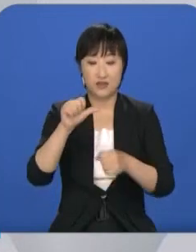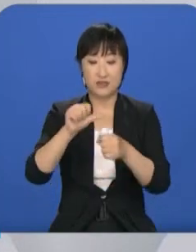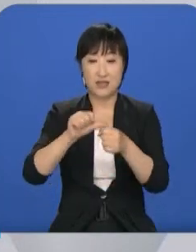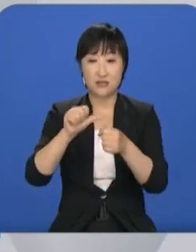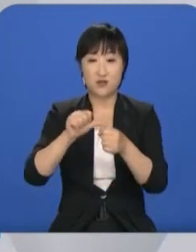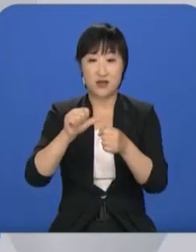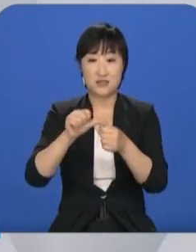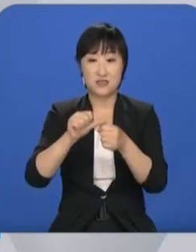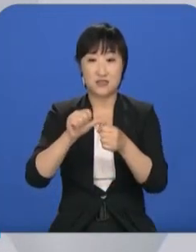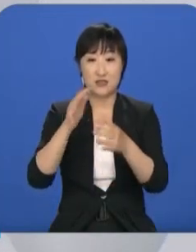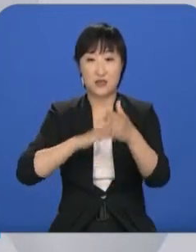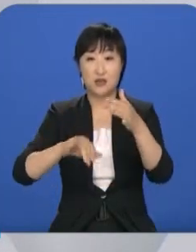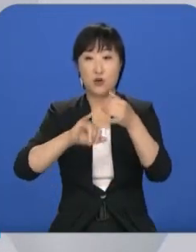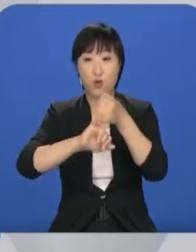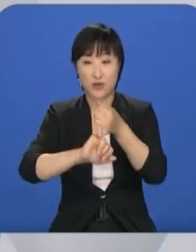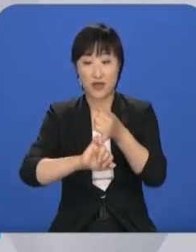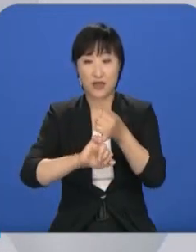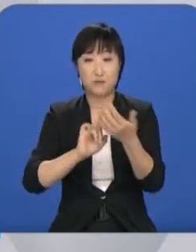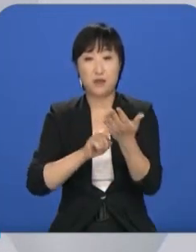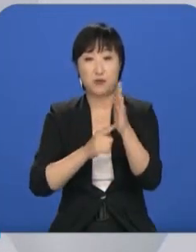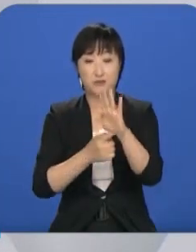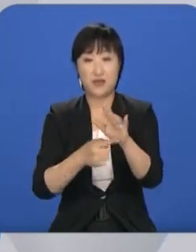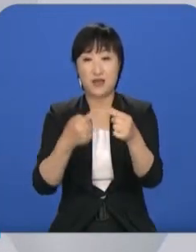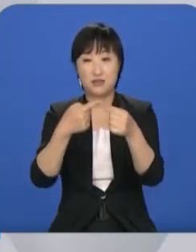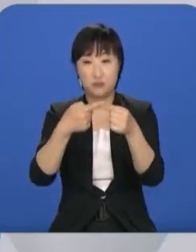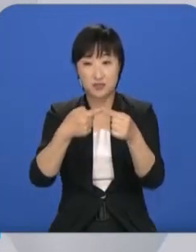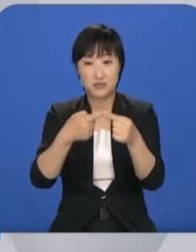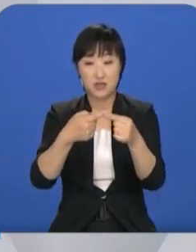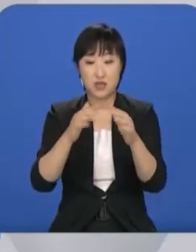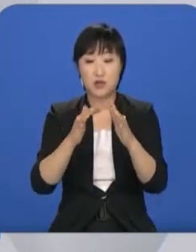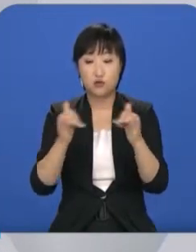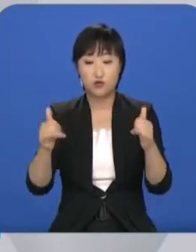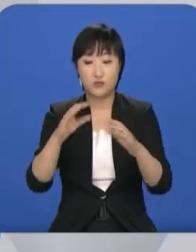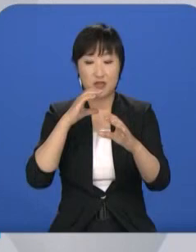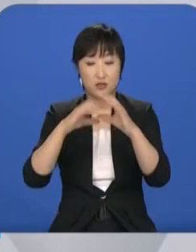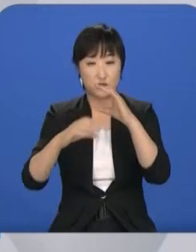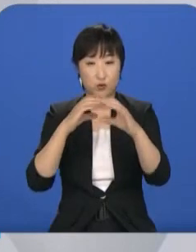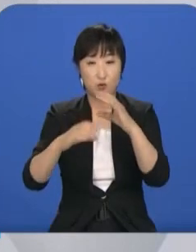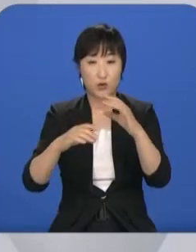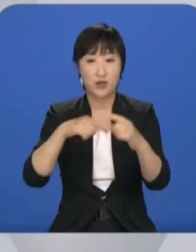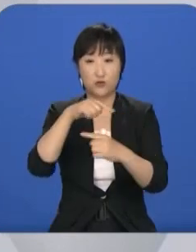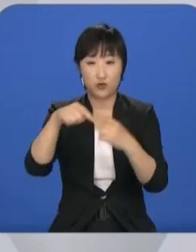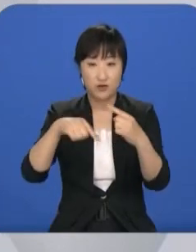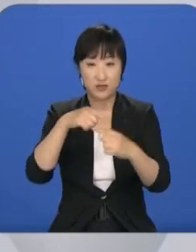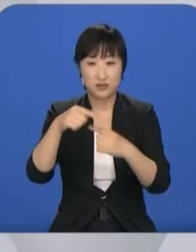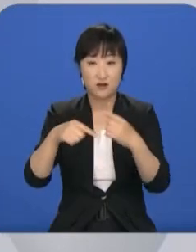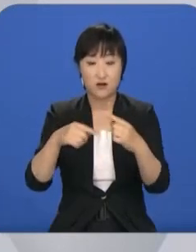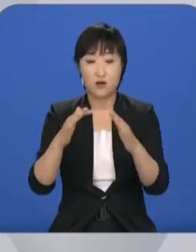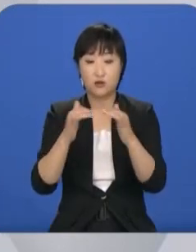가지 공약을 5대 공약으로 내놨는데요. 첫째는 국민소통위원회를 운영해서